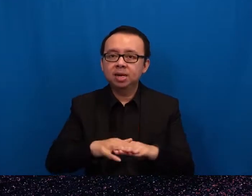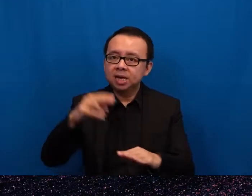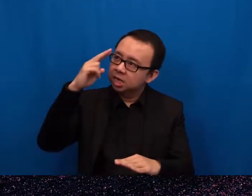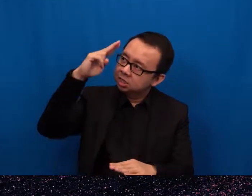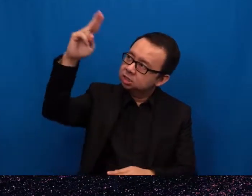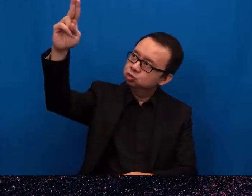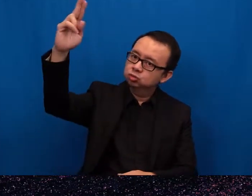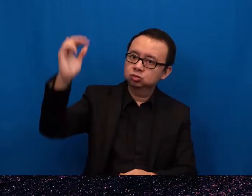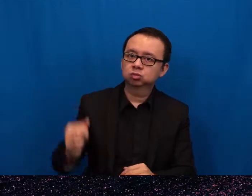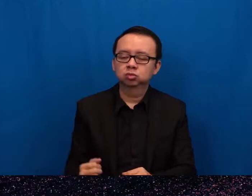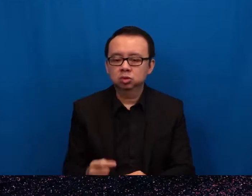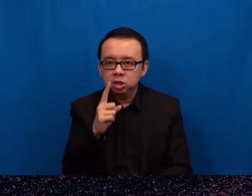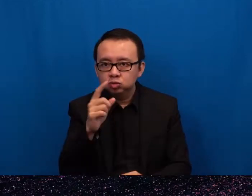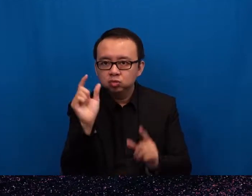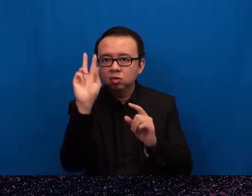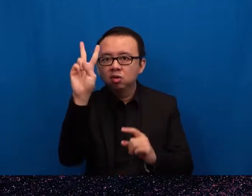visi dari Tuhan Yesus.